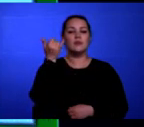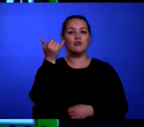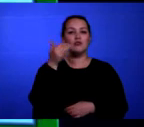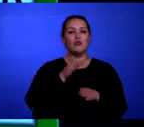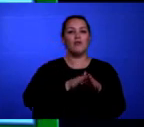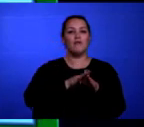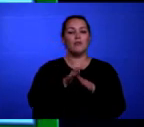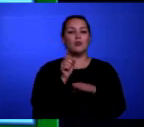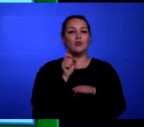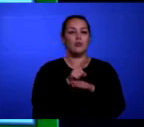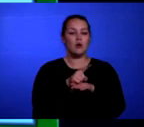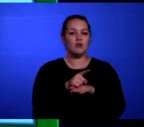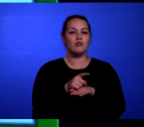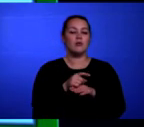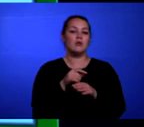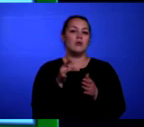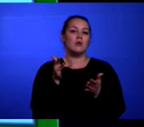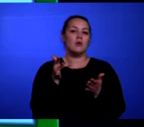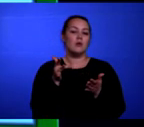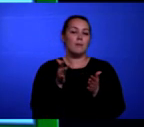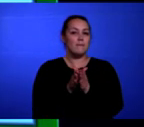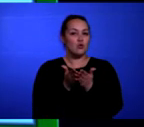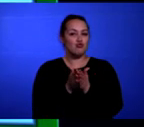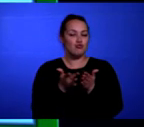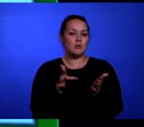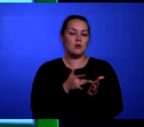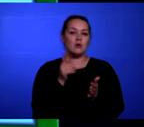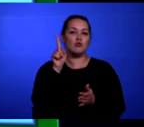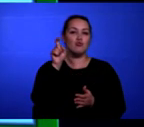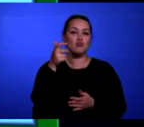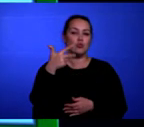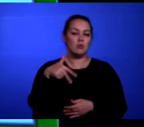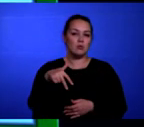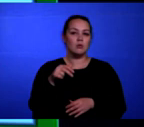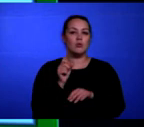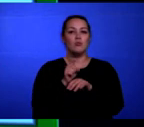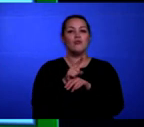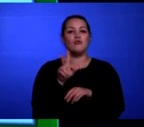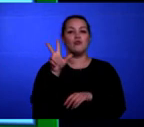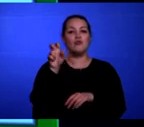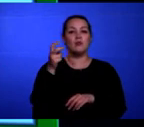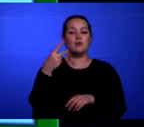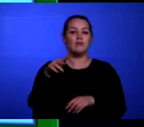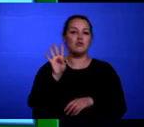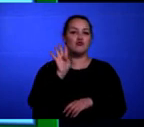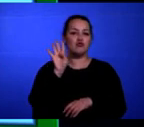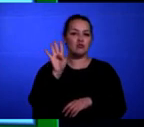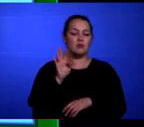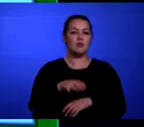выполним упражнение по учебнику откройте страницу 130 упражнения 324